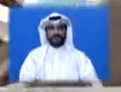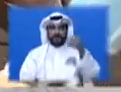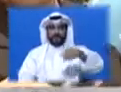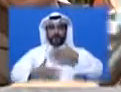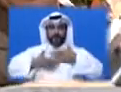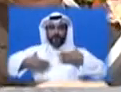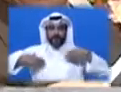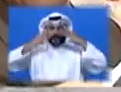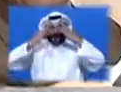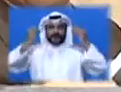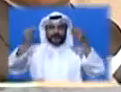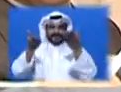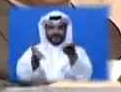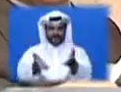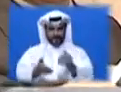اليوم أن